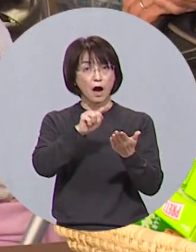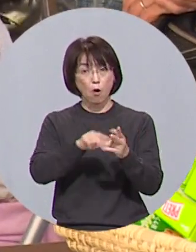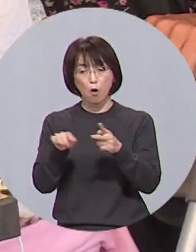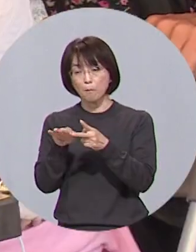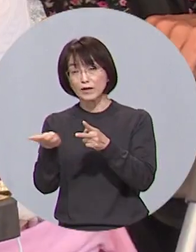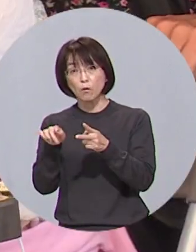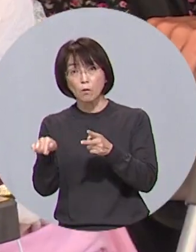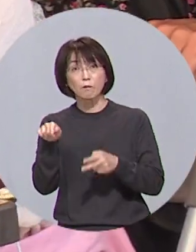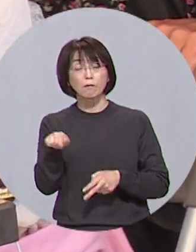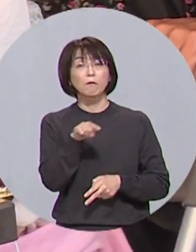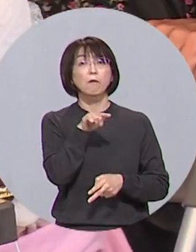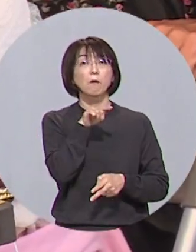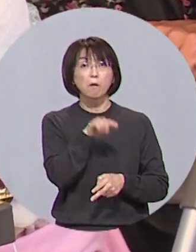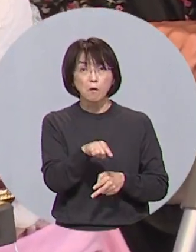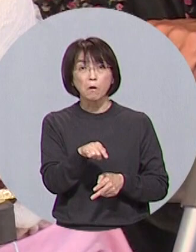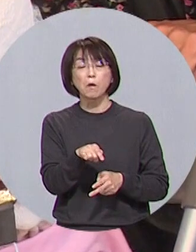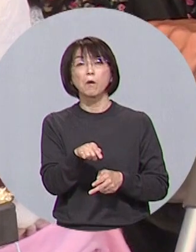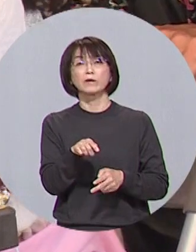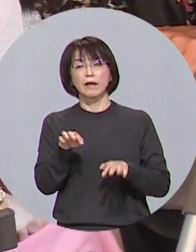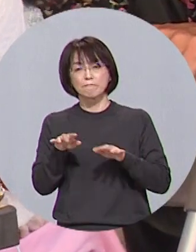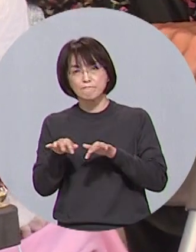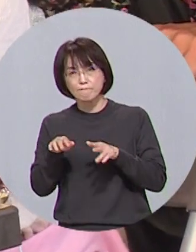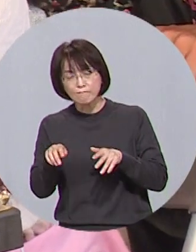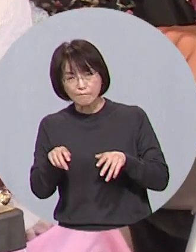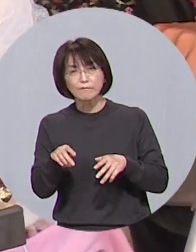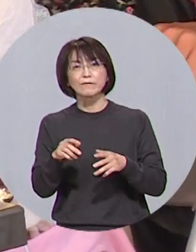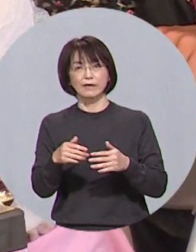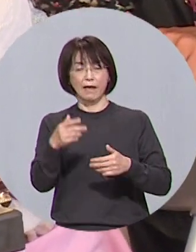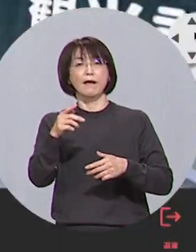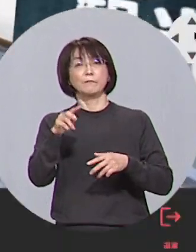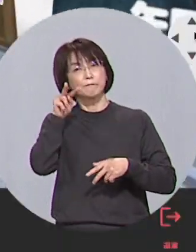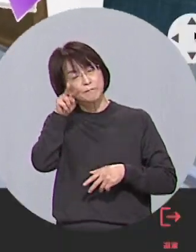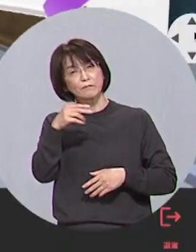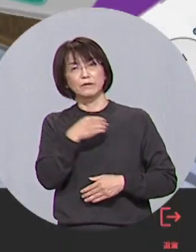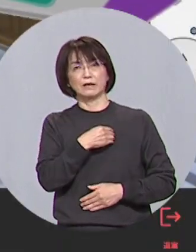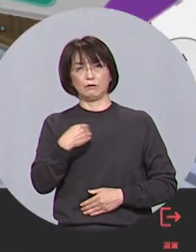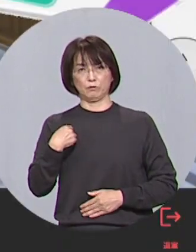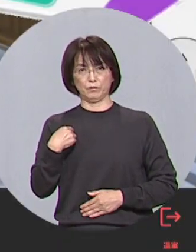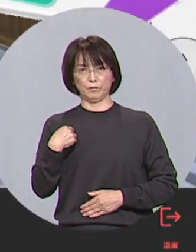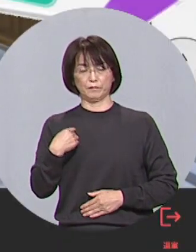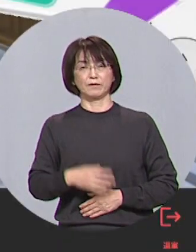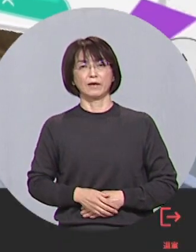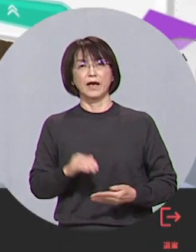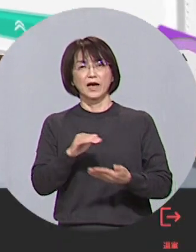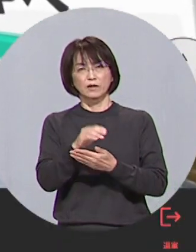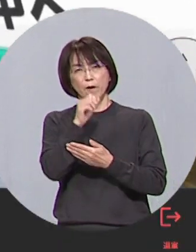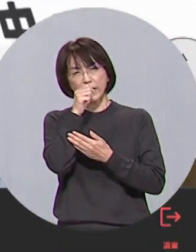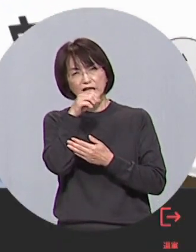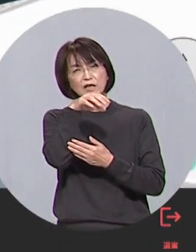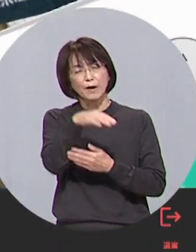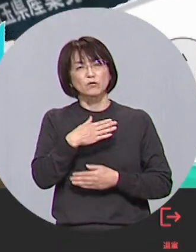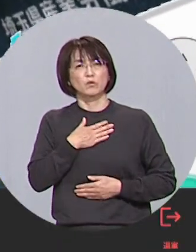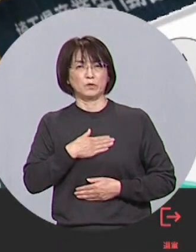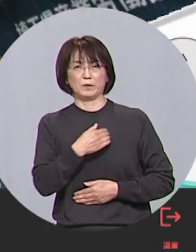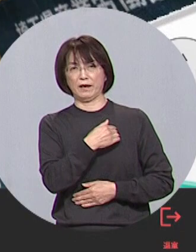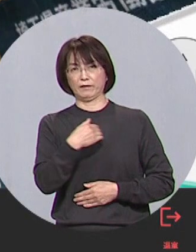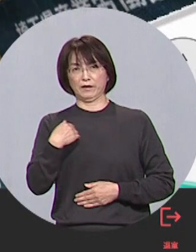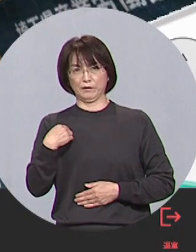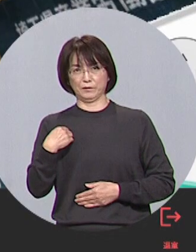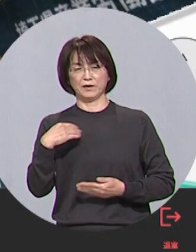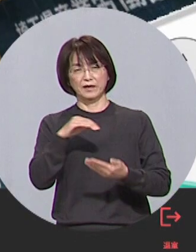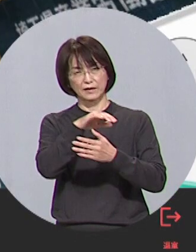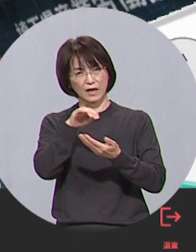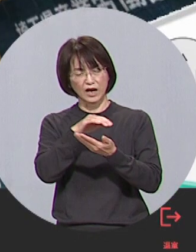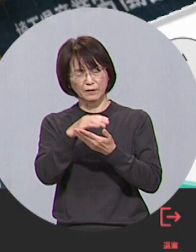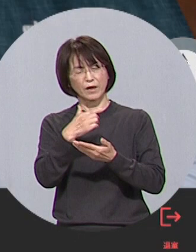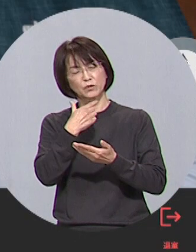があればいつでもどこでも手軽に楽しめます。埼玉のいいところを知ることができ、埼玉を